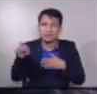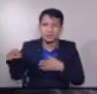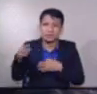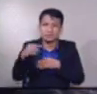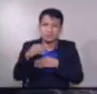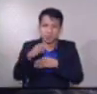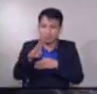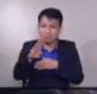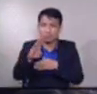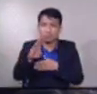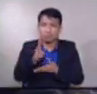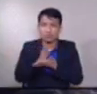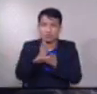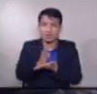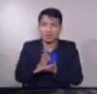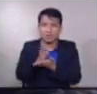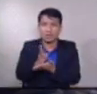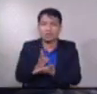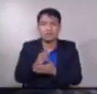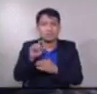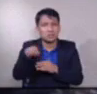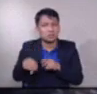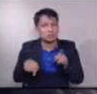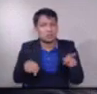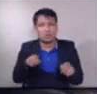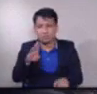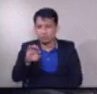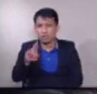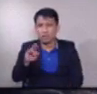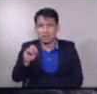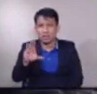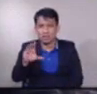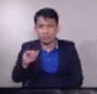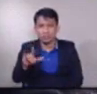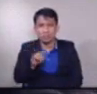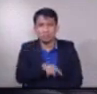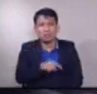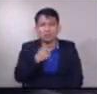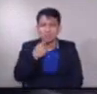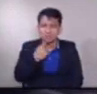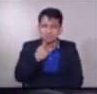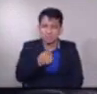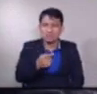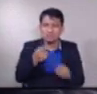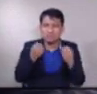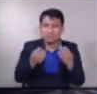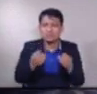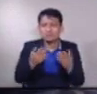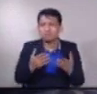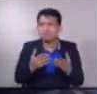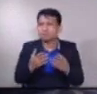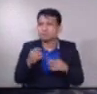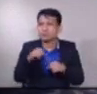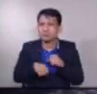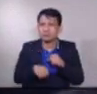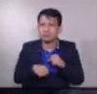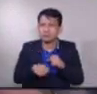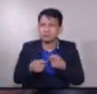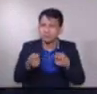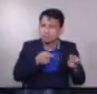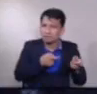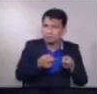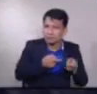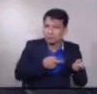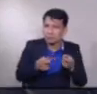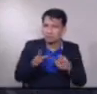Boracay, especially dito sa Boracay, instead na tribal governance, ginawang madre government. Ibig sabihin,